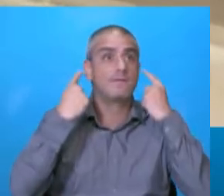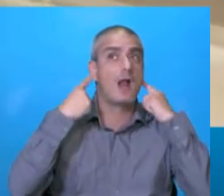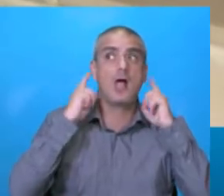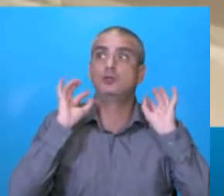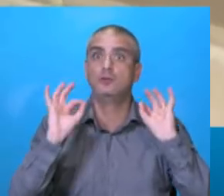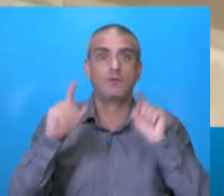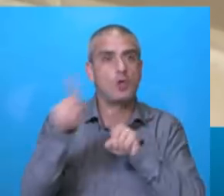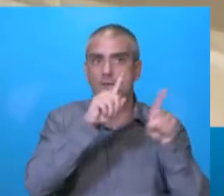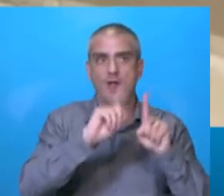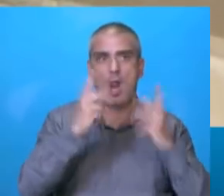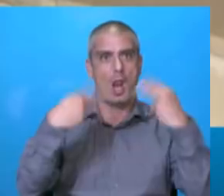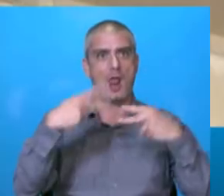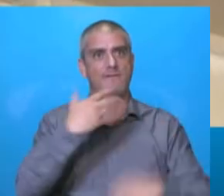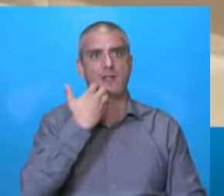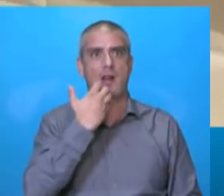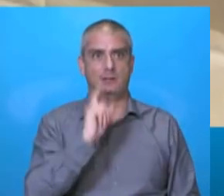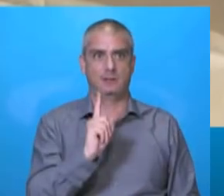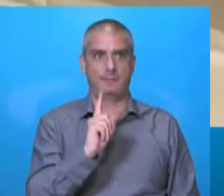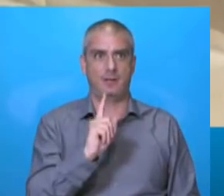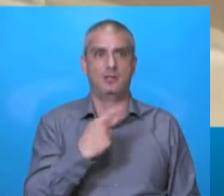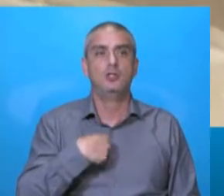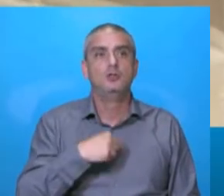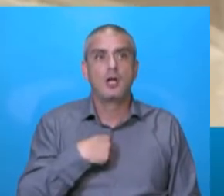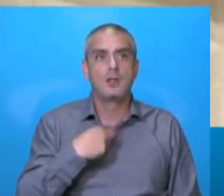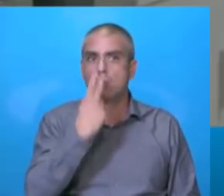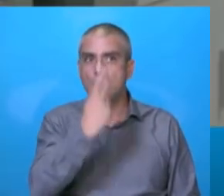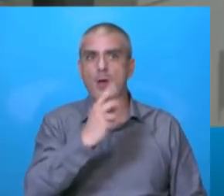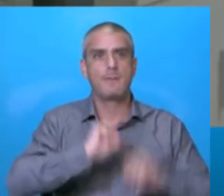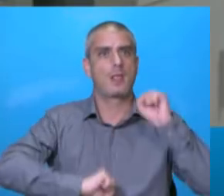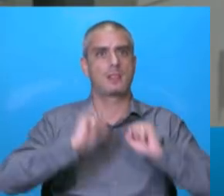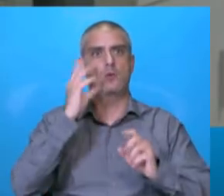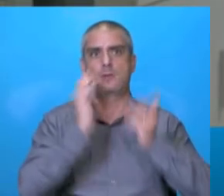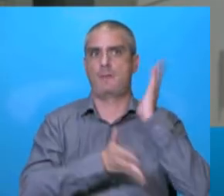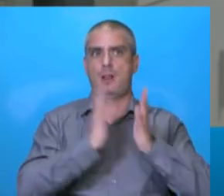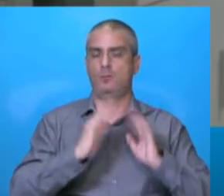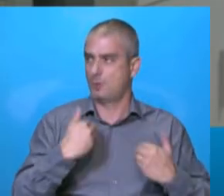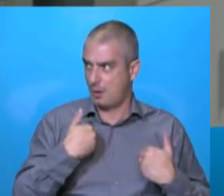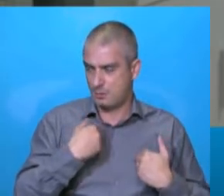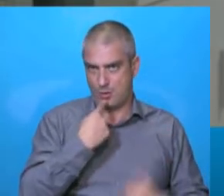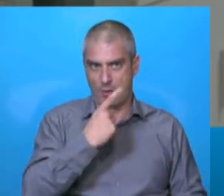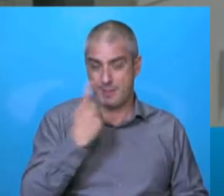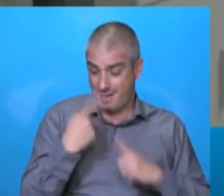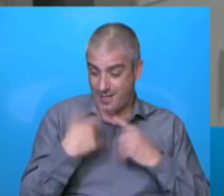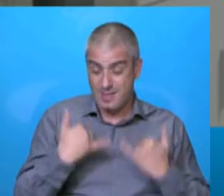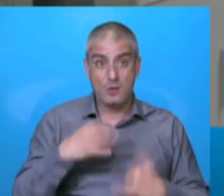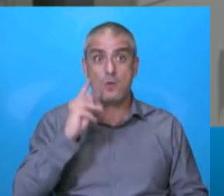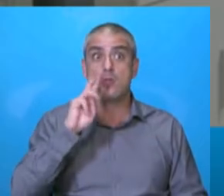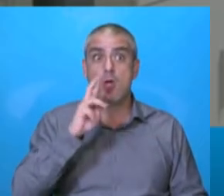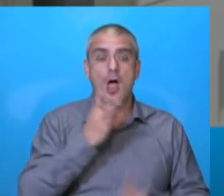ולא לפחד לספר כשאנחנו מבחינים בהתנהגות אלימה. אני גם אומרת שעד היום שדור עברה